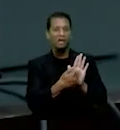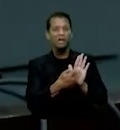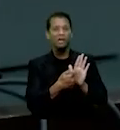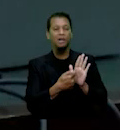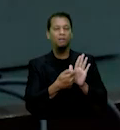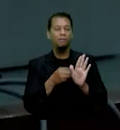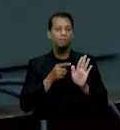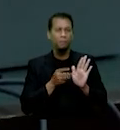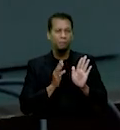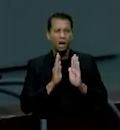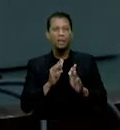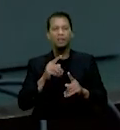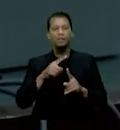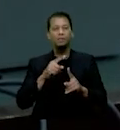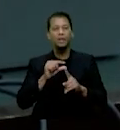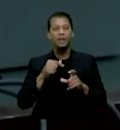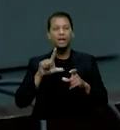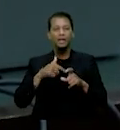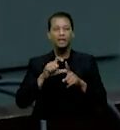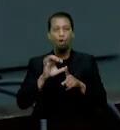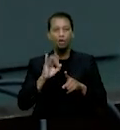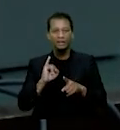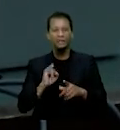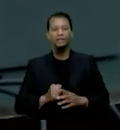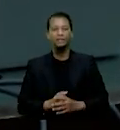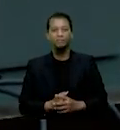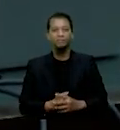Des tak dan alat bukti surat berupa rincian Transaksi dan